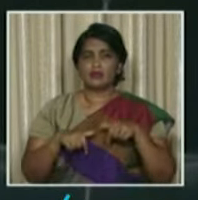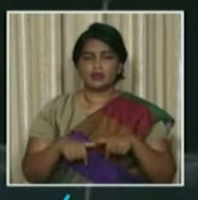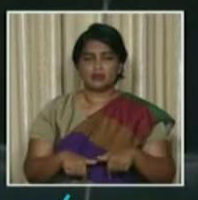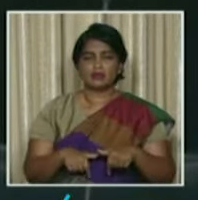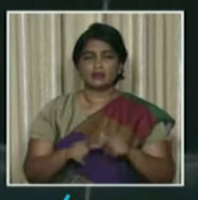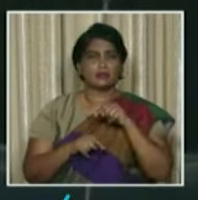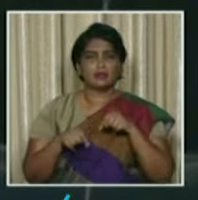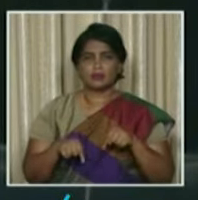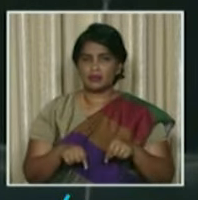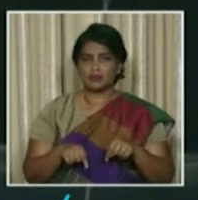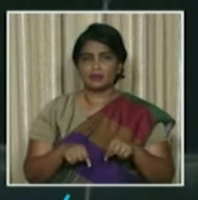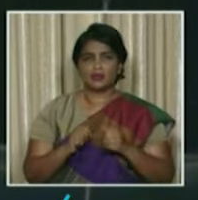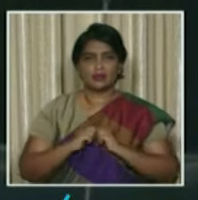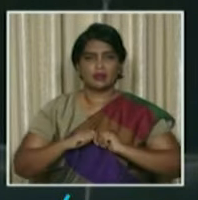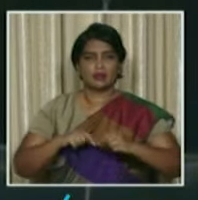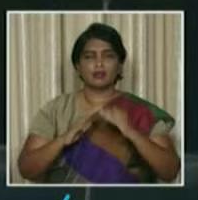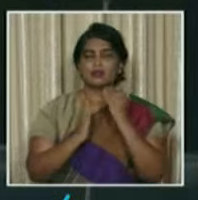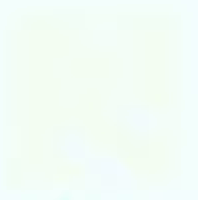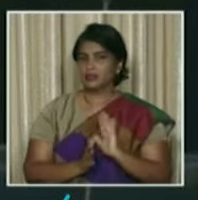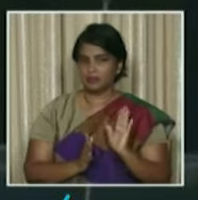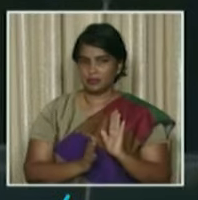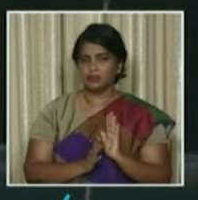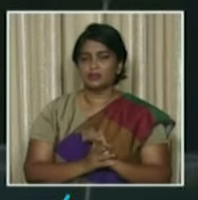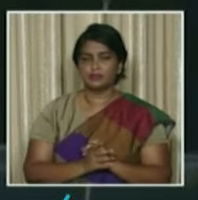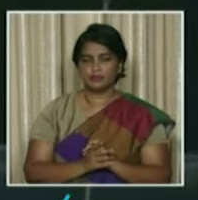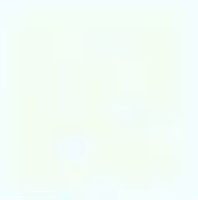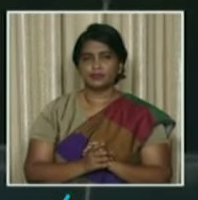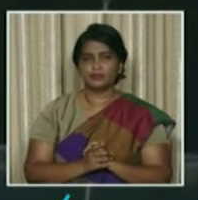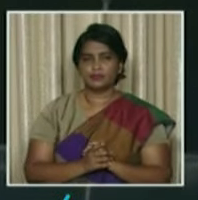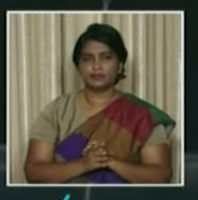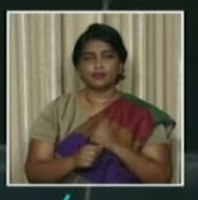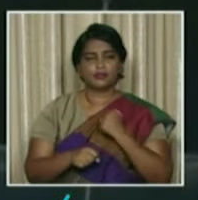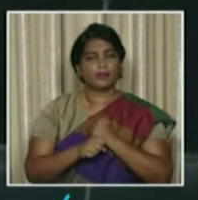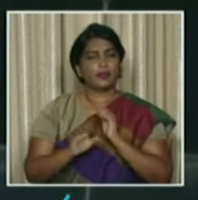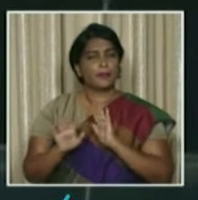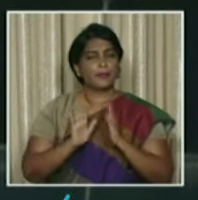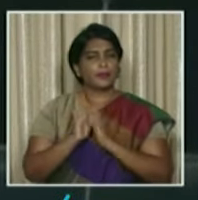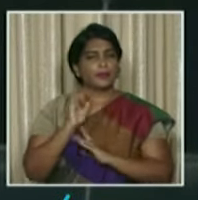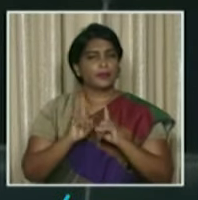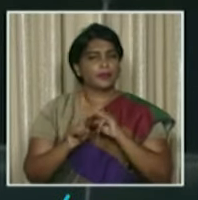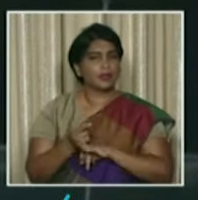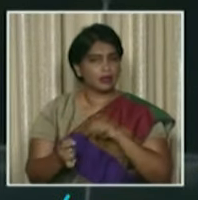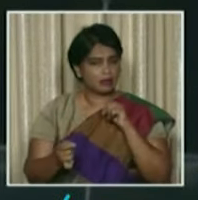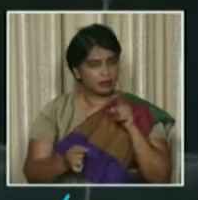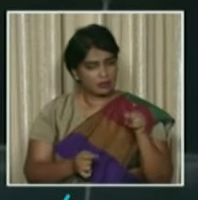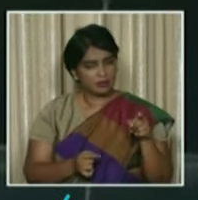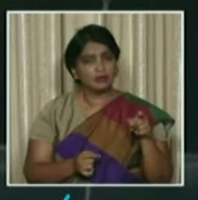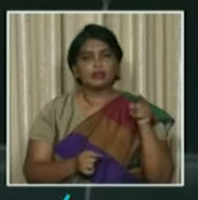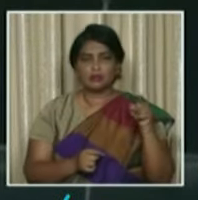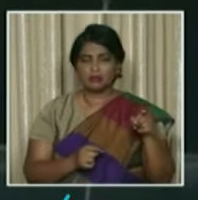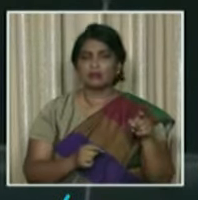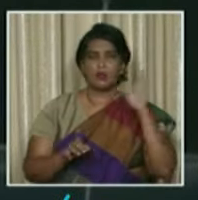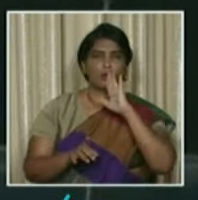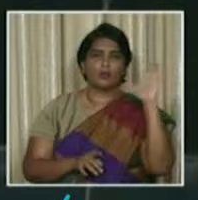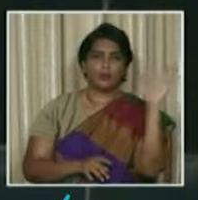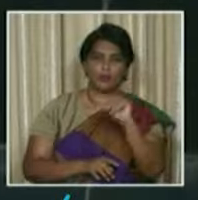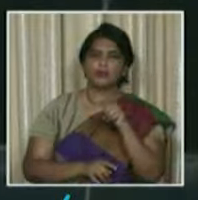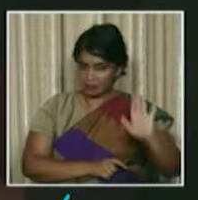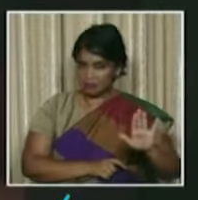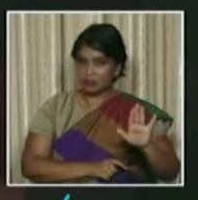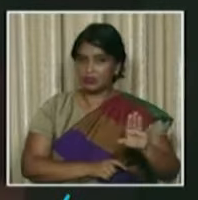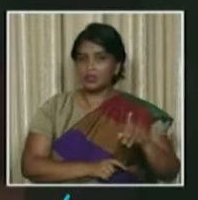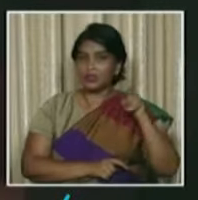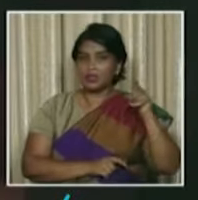සභාව සාමාන්‍යයෙන් අනුගමනය කරන පිළිවෙත නොවේ. මගේ රාජ්‍ය පරිපාලන අමාත්‍යාංශයේ ලේකම්තුමත් බොහෝ විට එතනට කැඳවයි. එතනදී